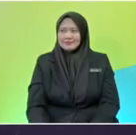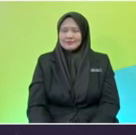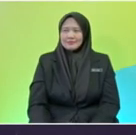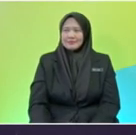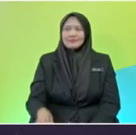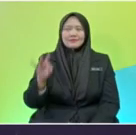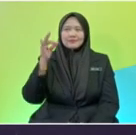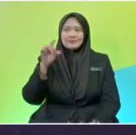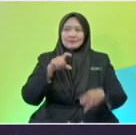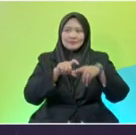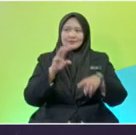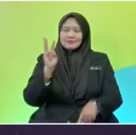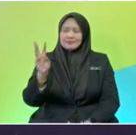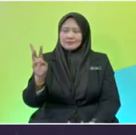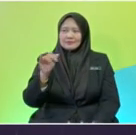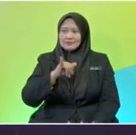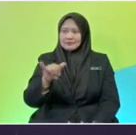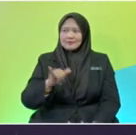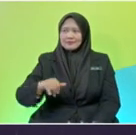jawabannya tiga gampang